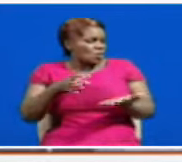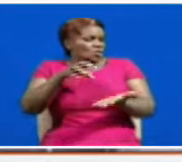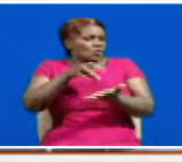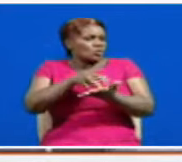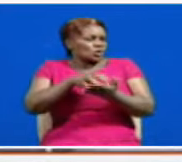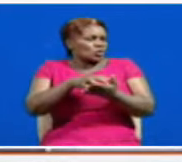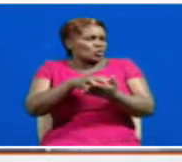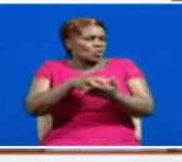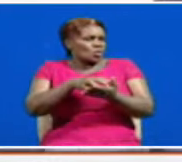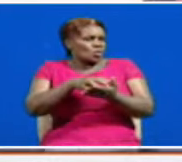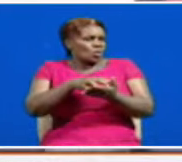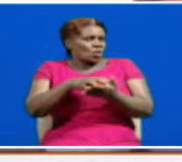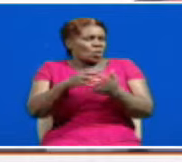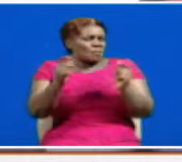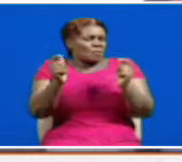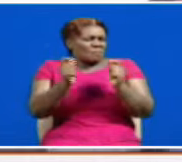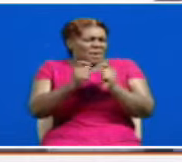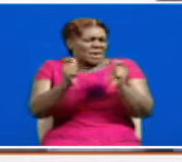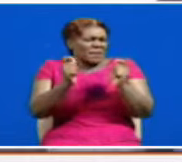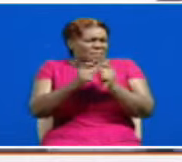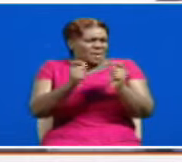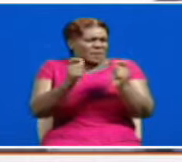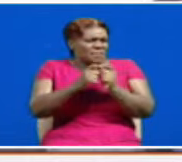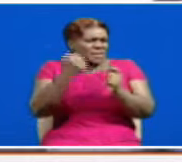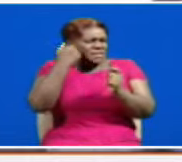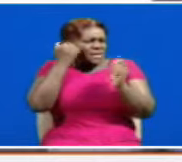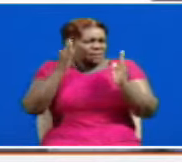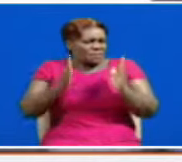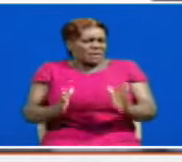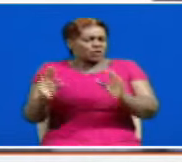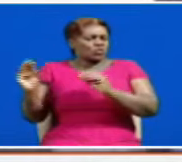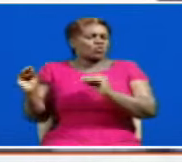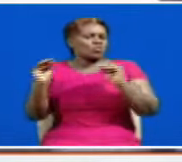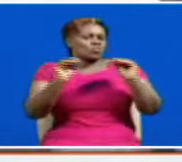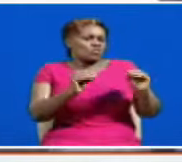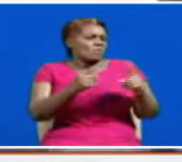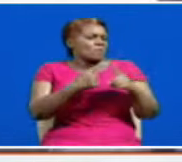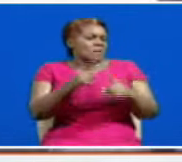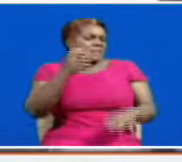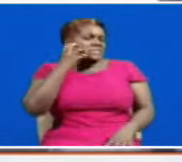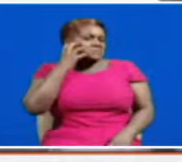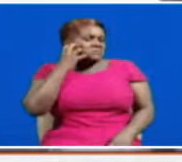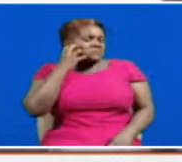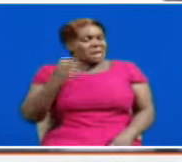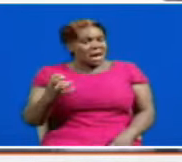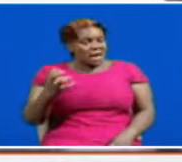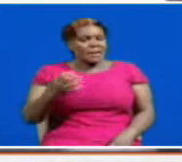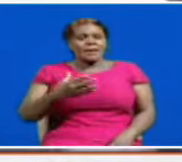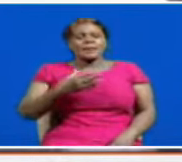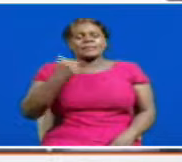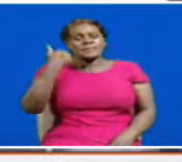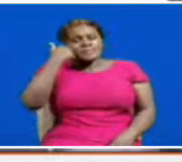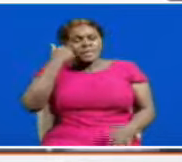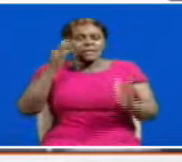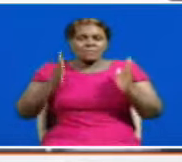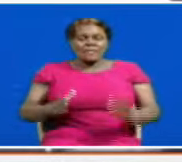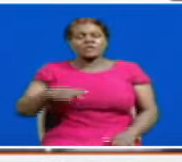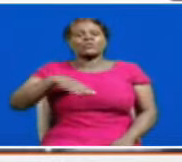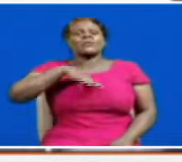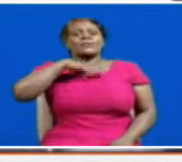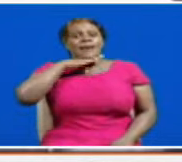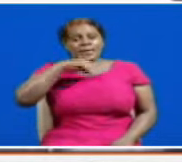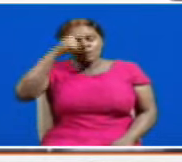situation caused so much tension that the patient had to be transferred, and unfortunately that patient is no more, courtesy of this